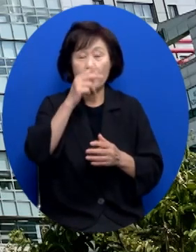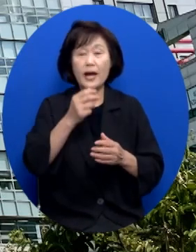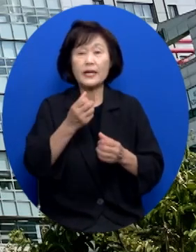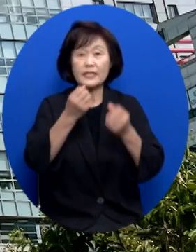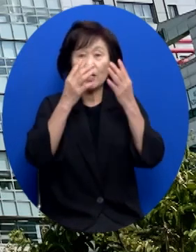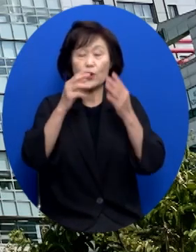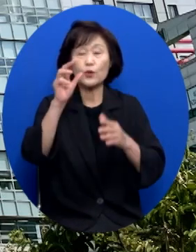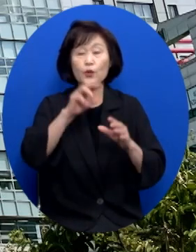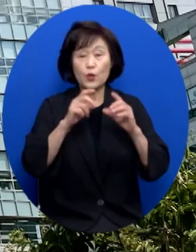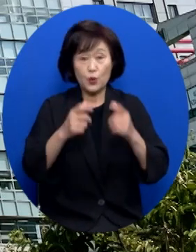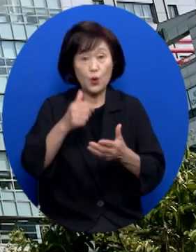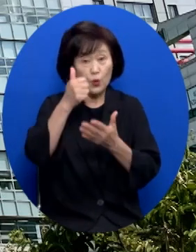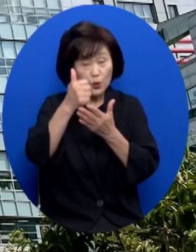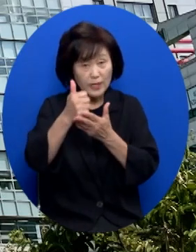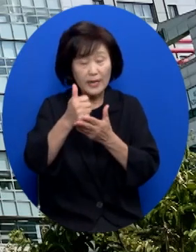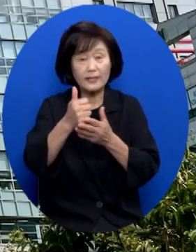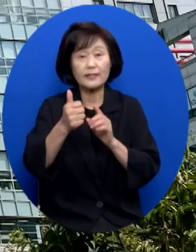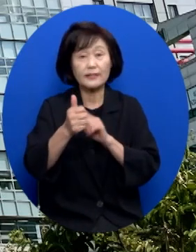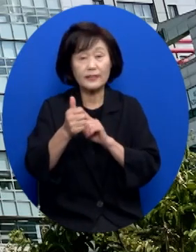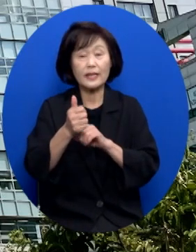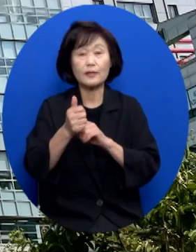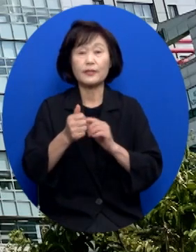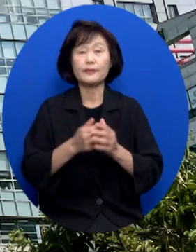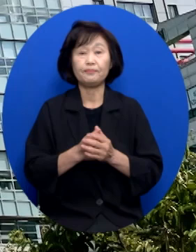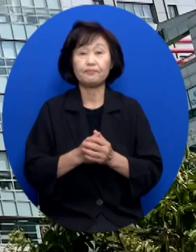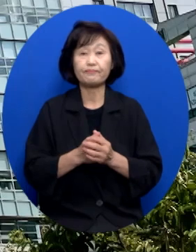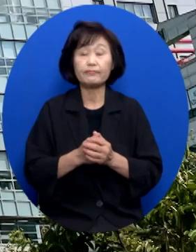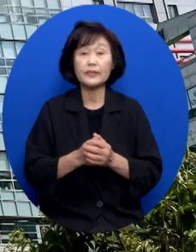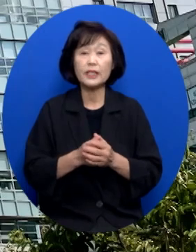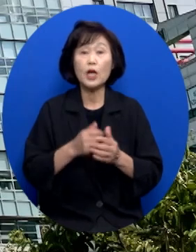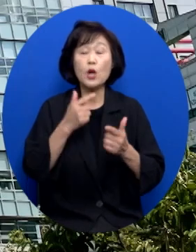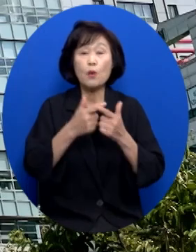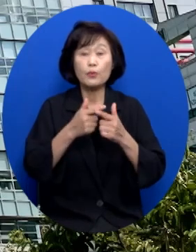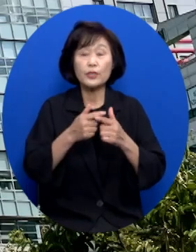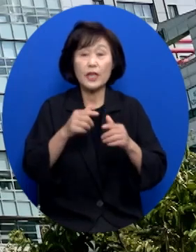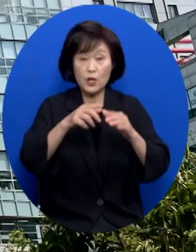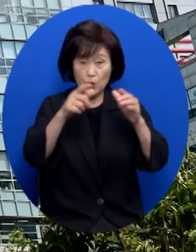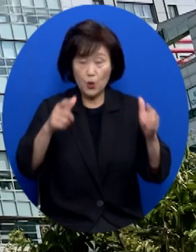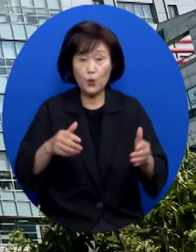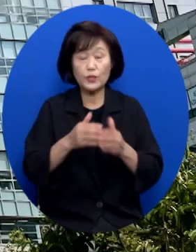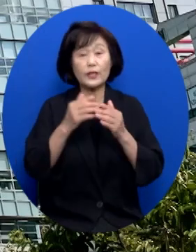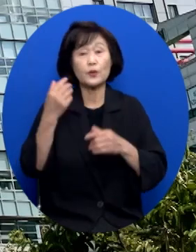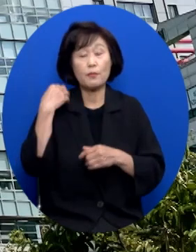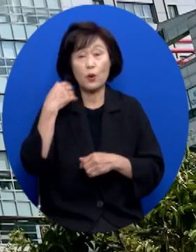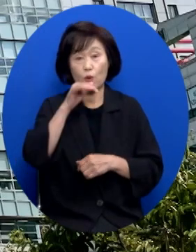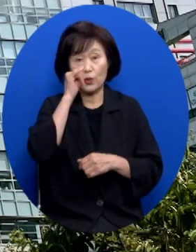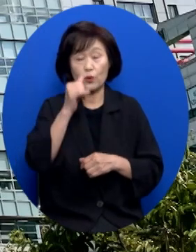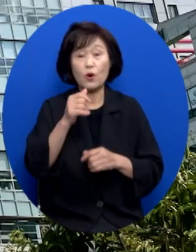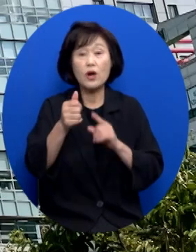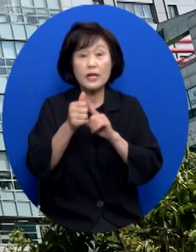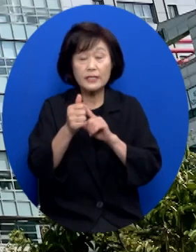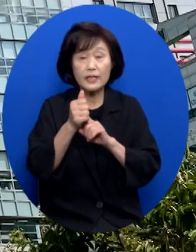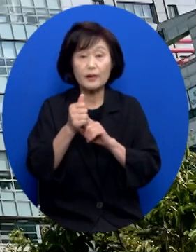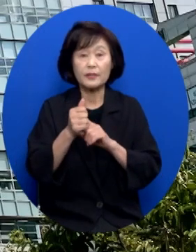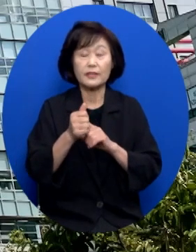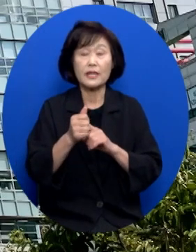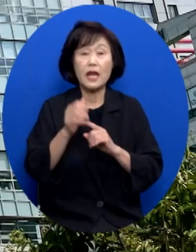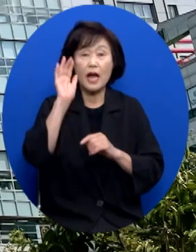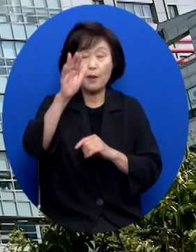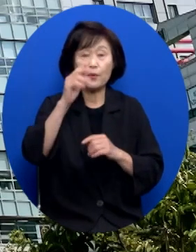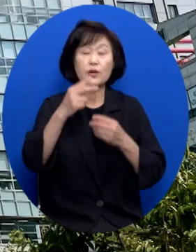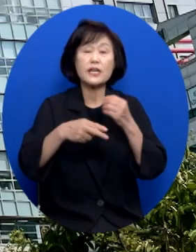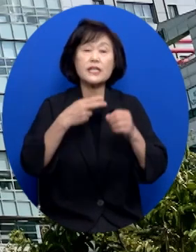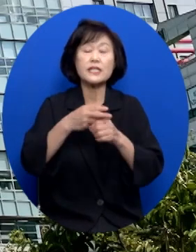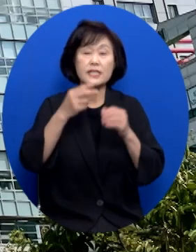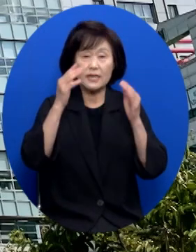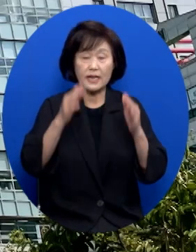주교는 성공회대학교 이사와 기독교서회 이사, 부산교구장을 맡고 있습니다. 박신임 의장 주교는 앞으로 2년